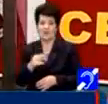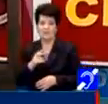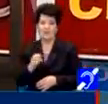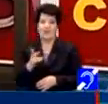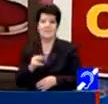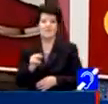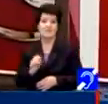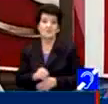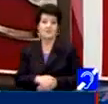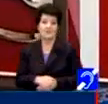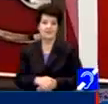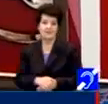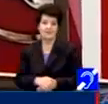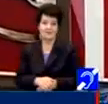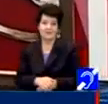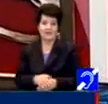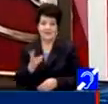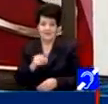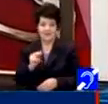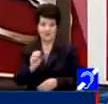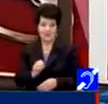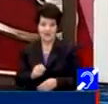ce? De ce anume?